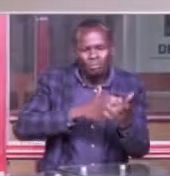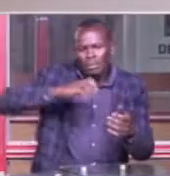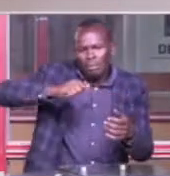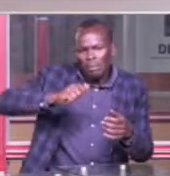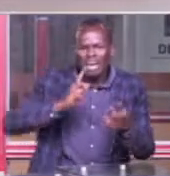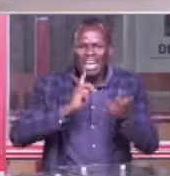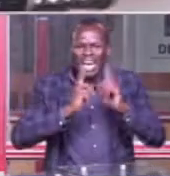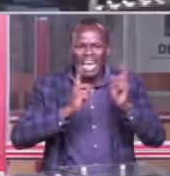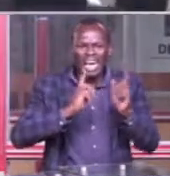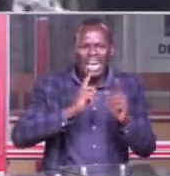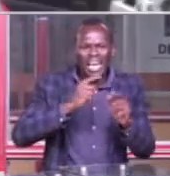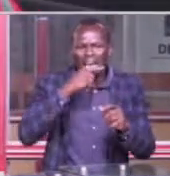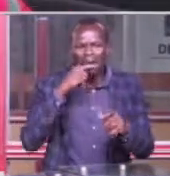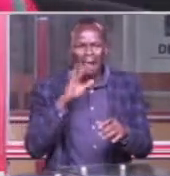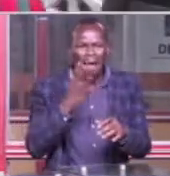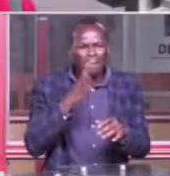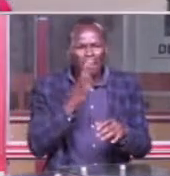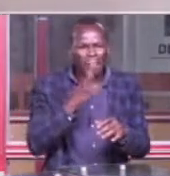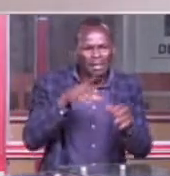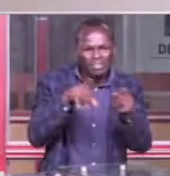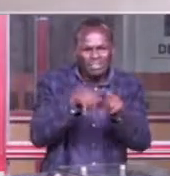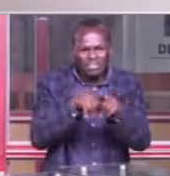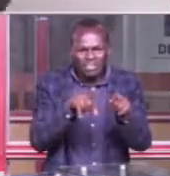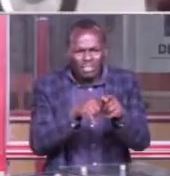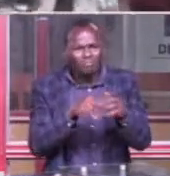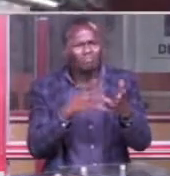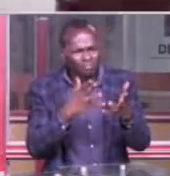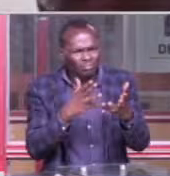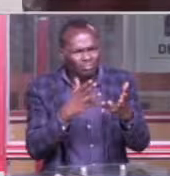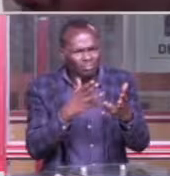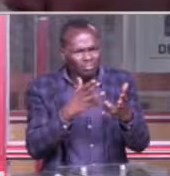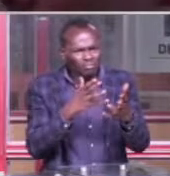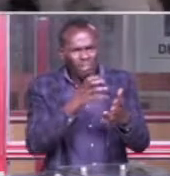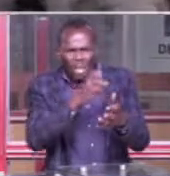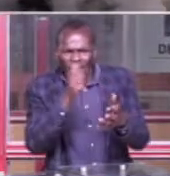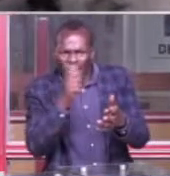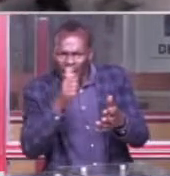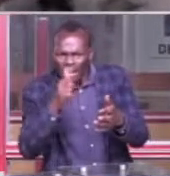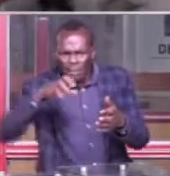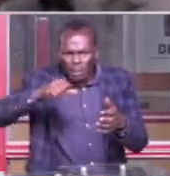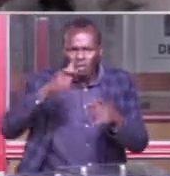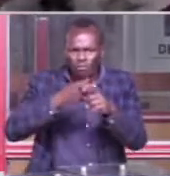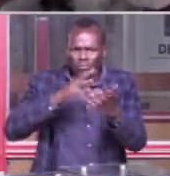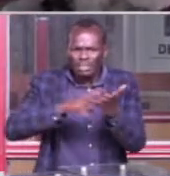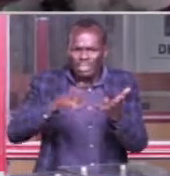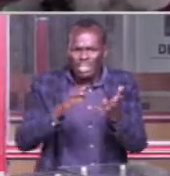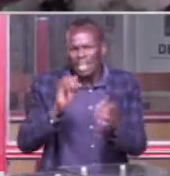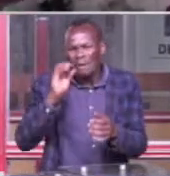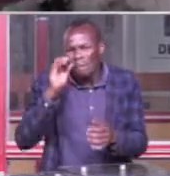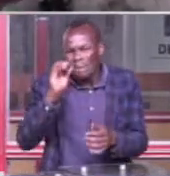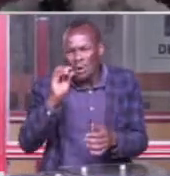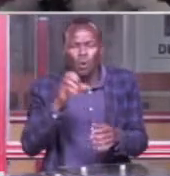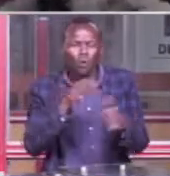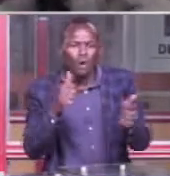Gatekalimu kabisi yadde. Wabachi nongereza kuchinene. Nebuli obutini obubo obwa Masaka. Kaba katini. Sempijja agenze mu